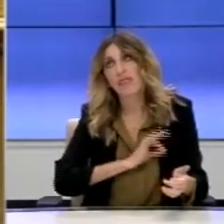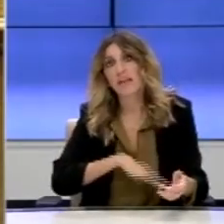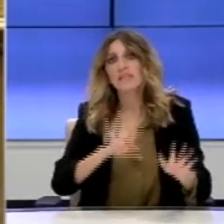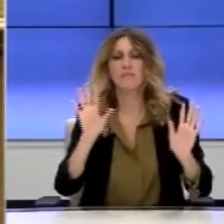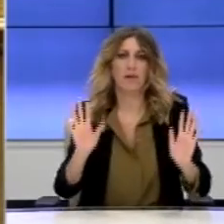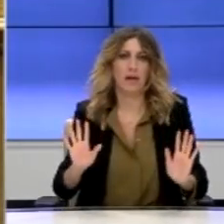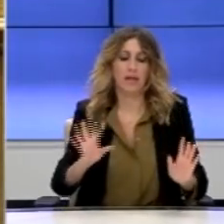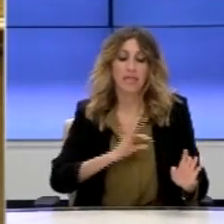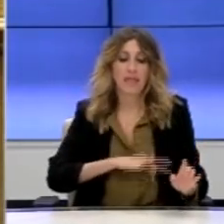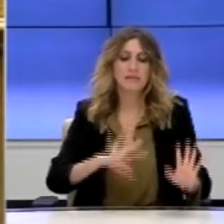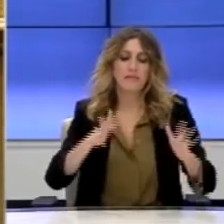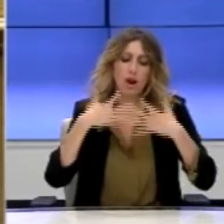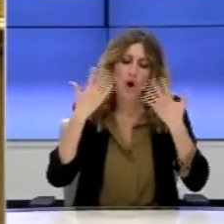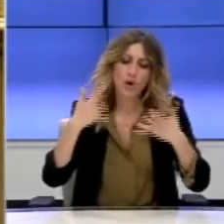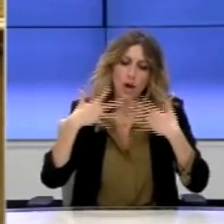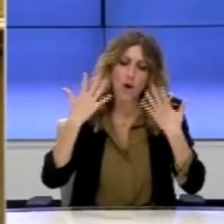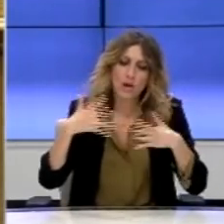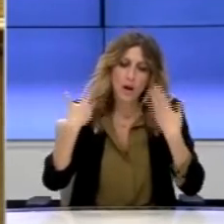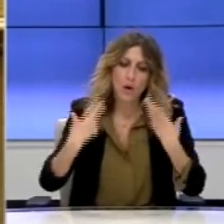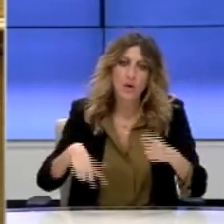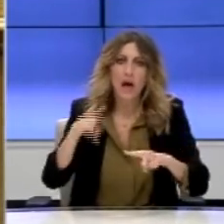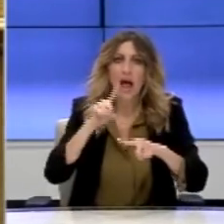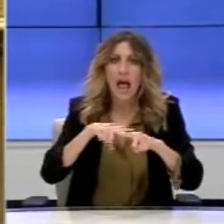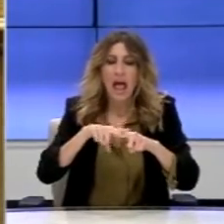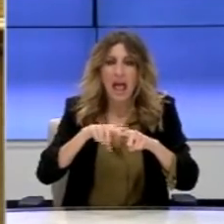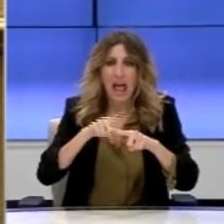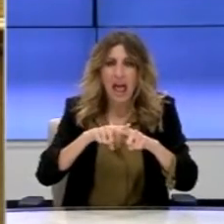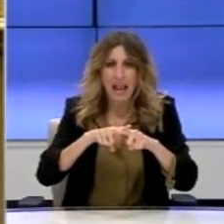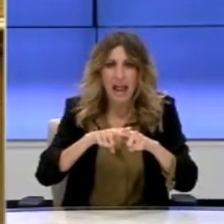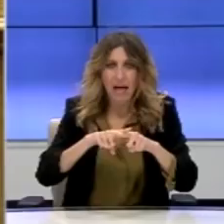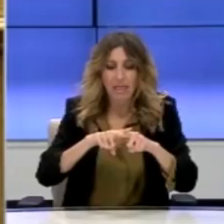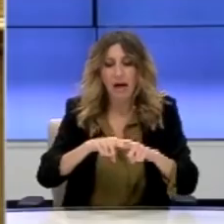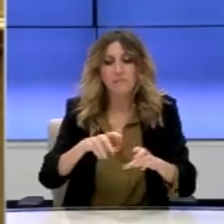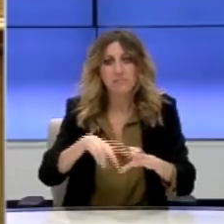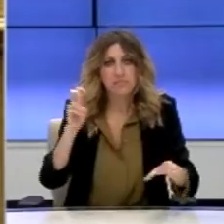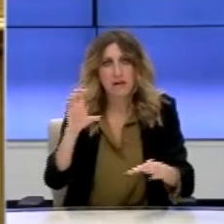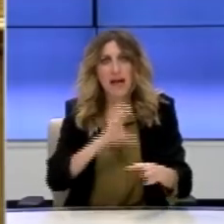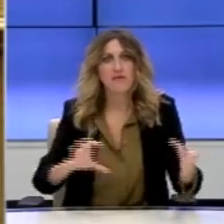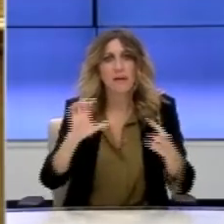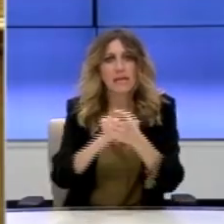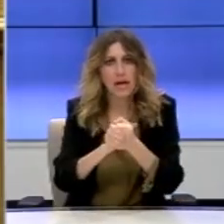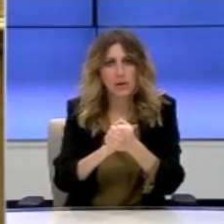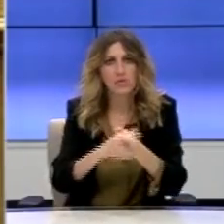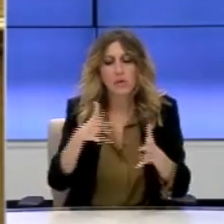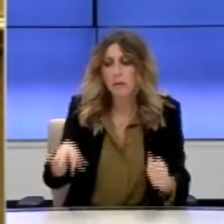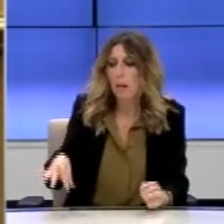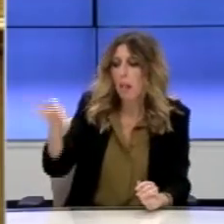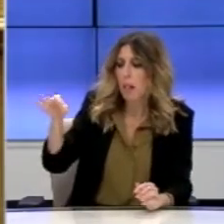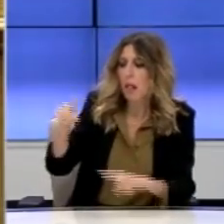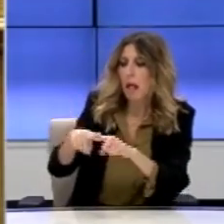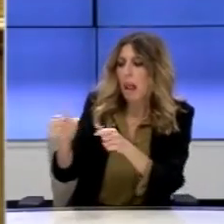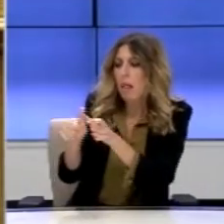Και αποδεικνύεται ότι τελικά απομονωμένοι είμαστε μέσα στην ίδια την Ευρωπαϊκή Ένωση.